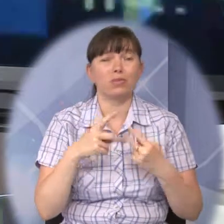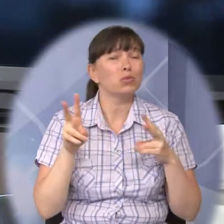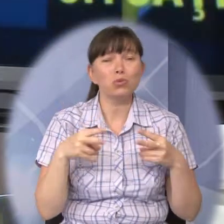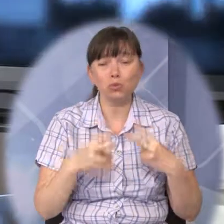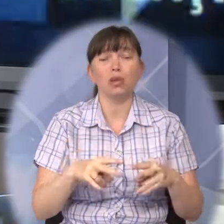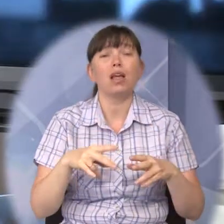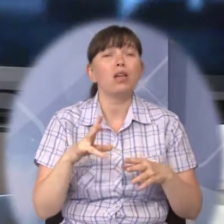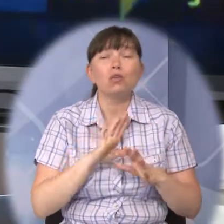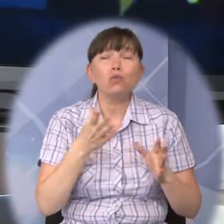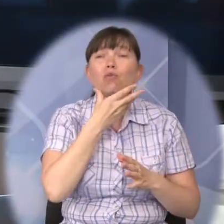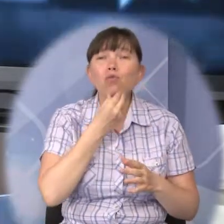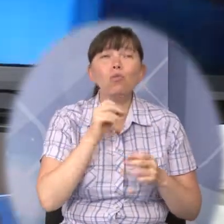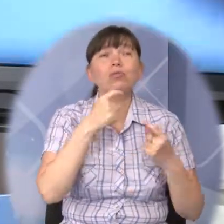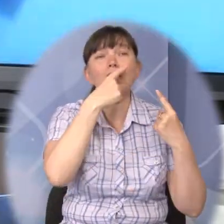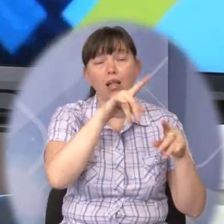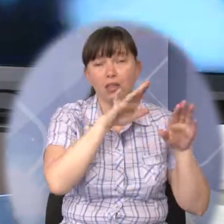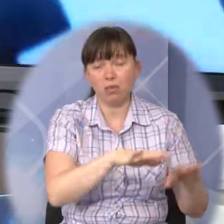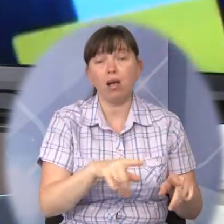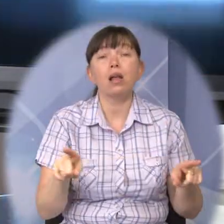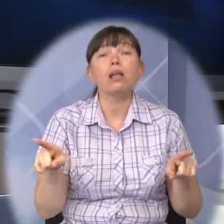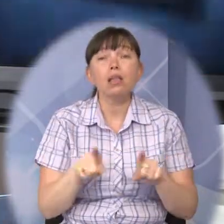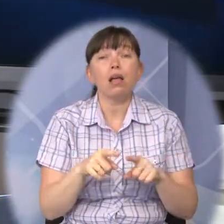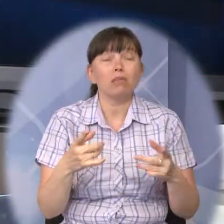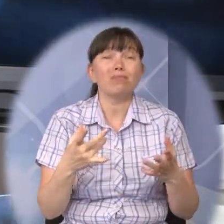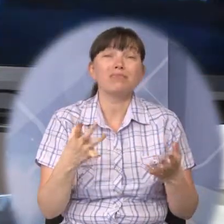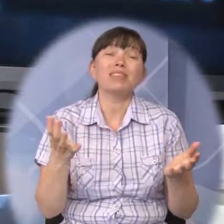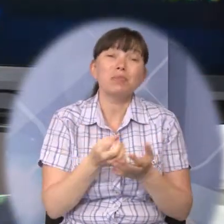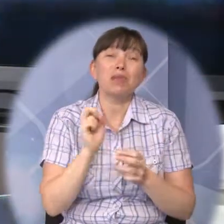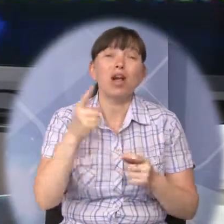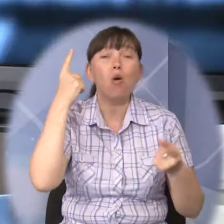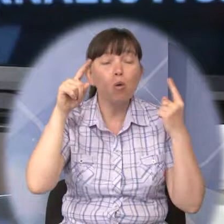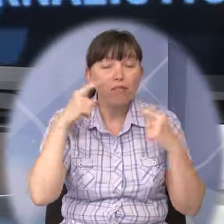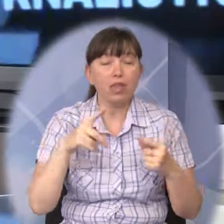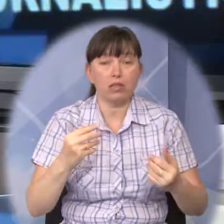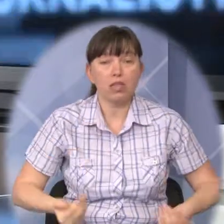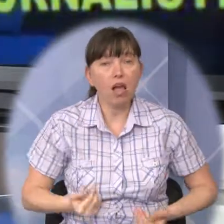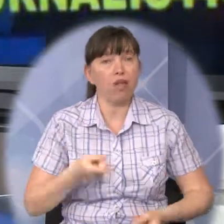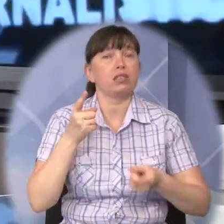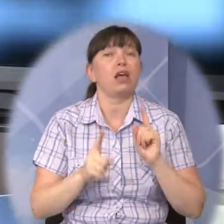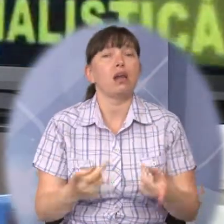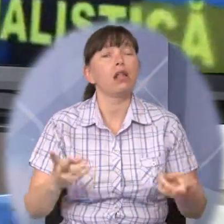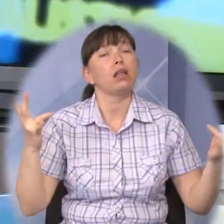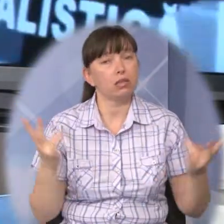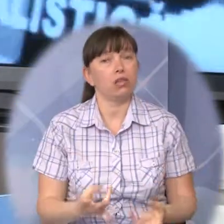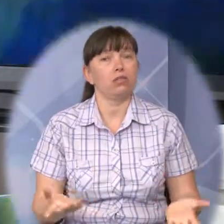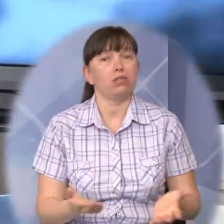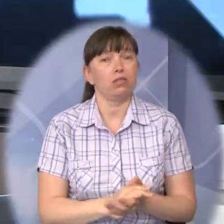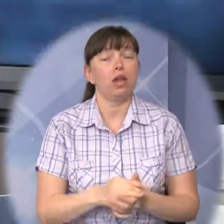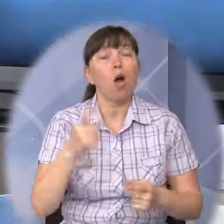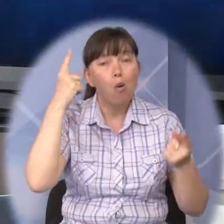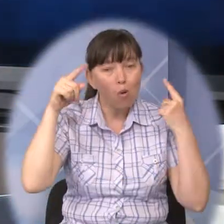frumos ca într-o altă parte, dar asta e o poveste în altă parte. Aici e o realitate. Și realitatea asta,